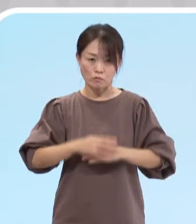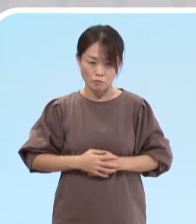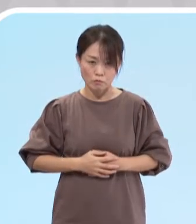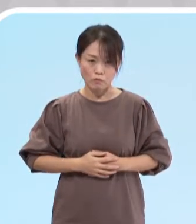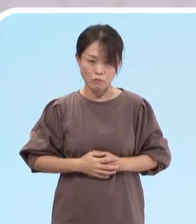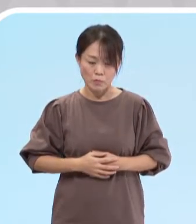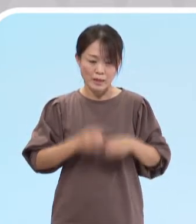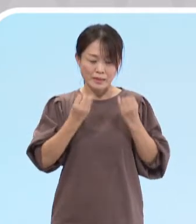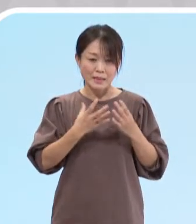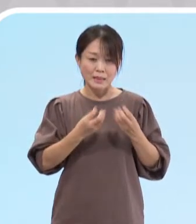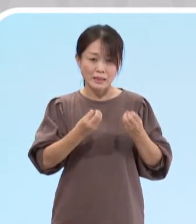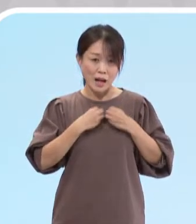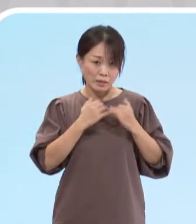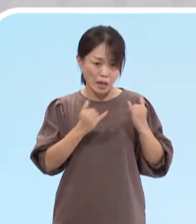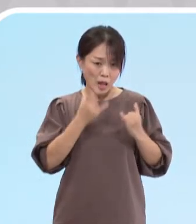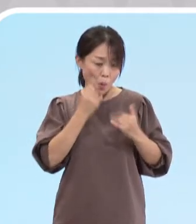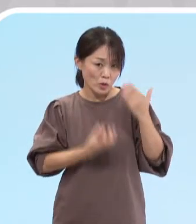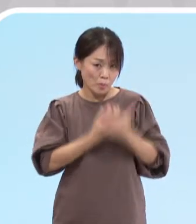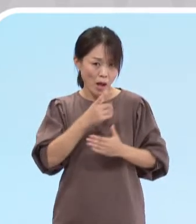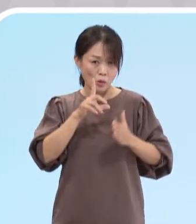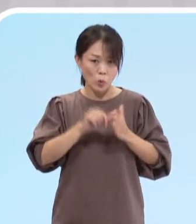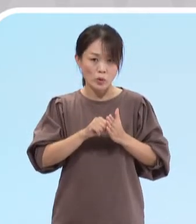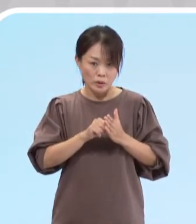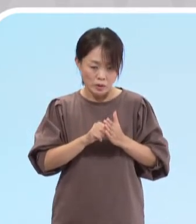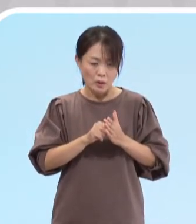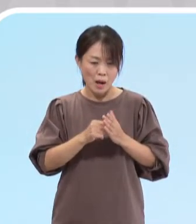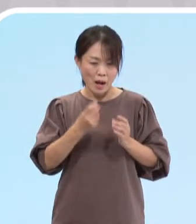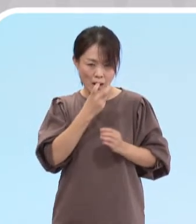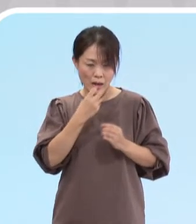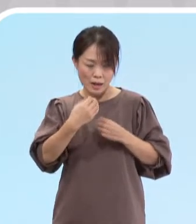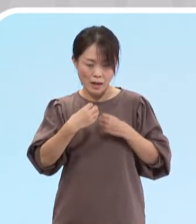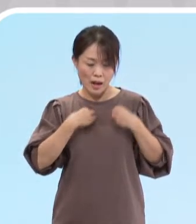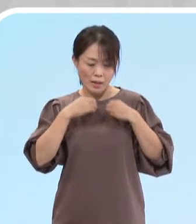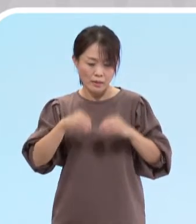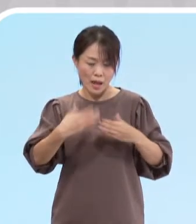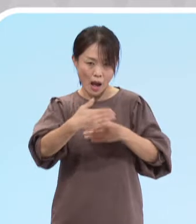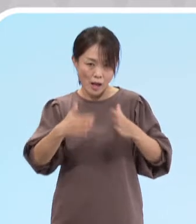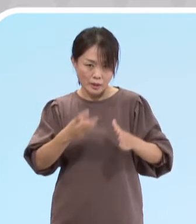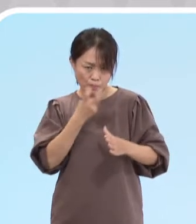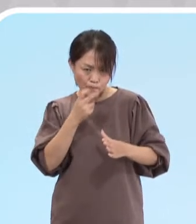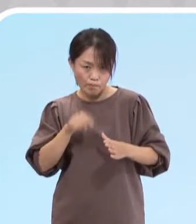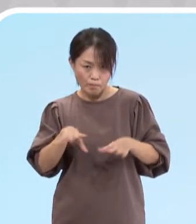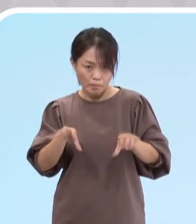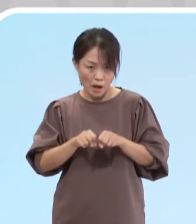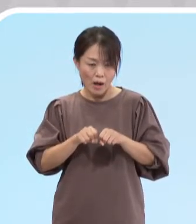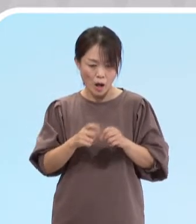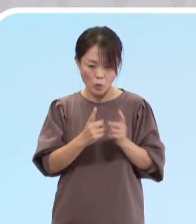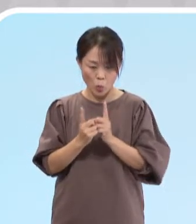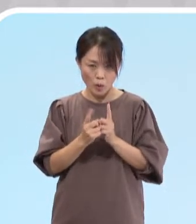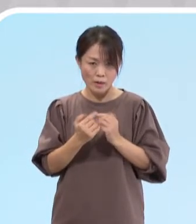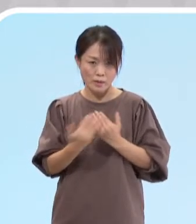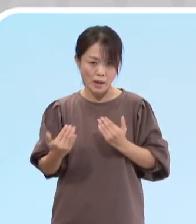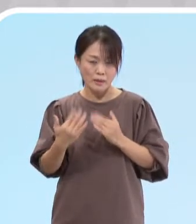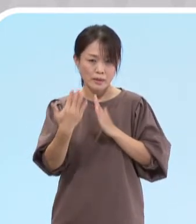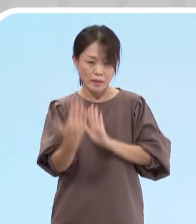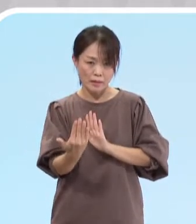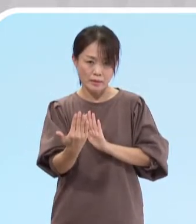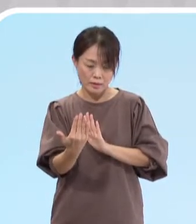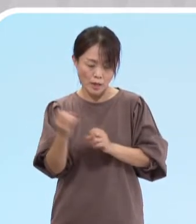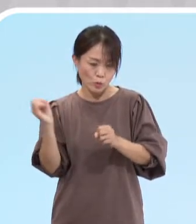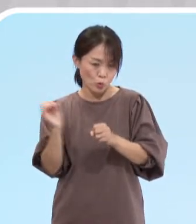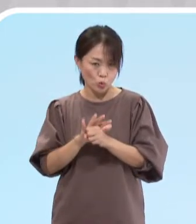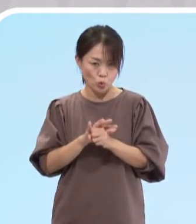。新規感染者が発生した場合、感染範囲を特定し、濃厚接触者や関係者に対